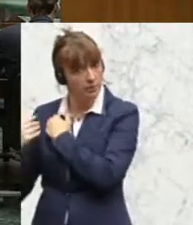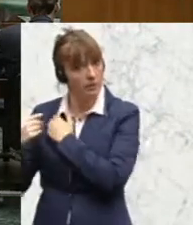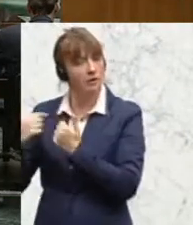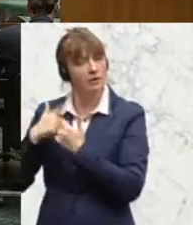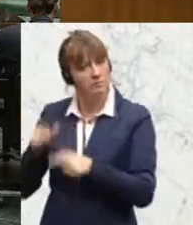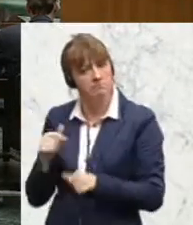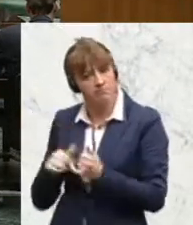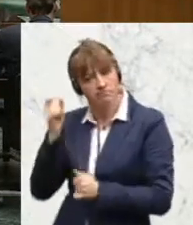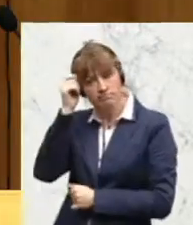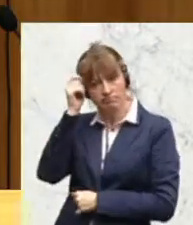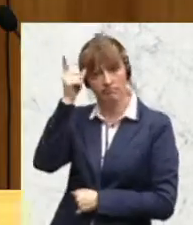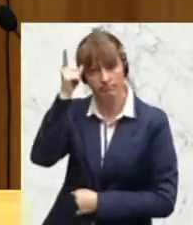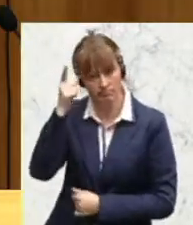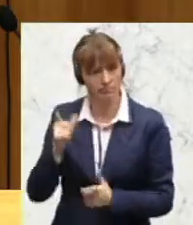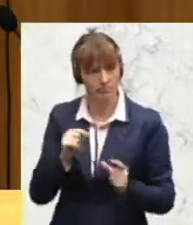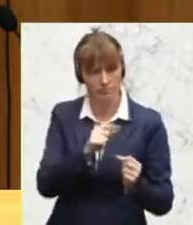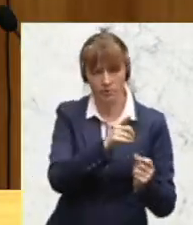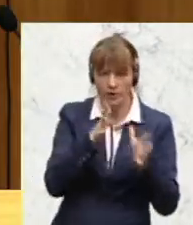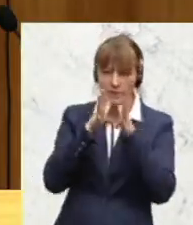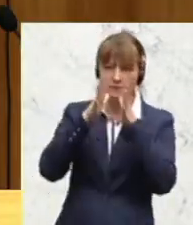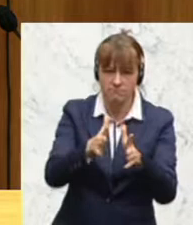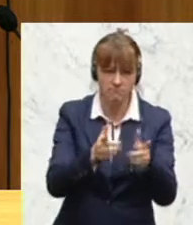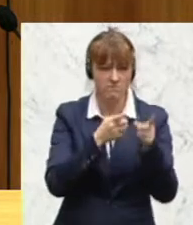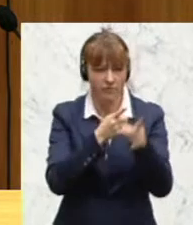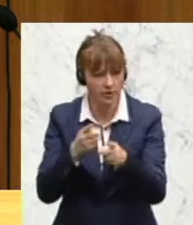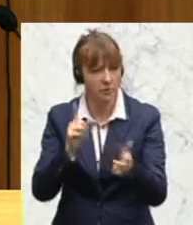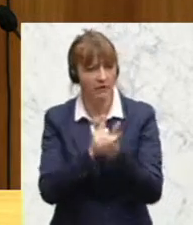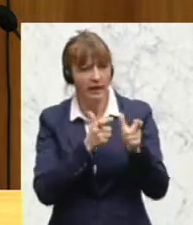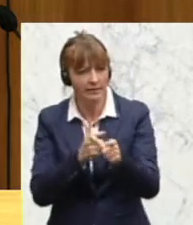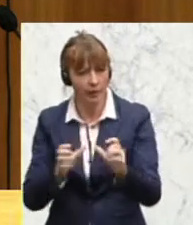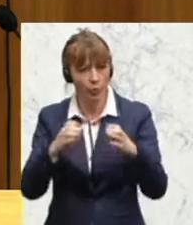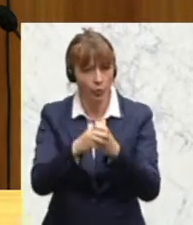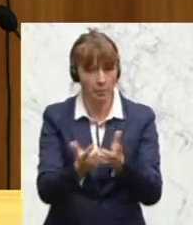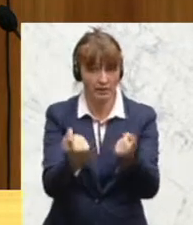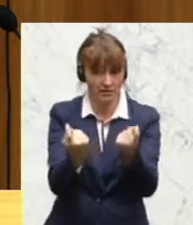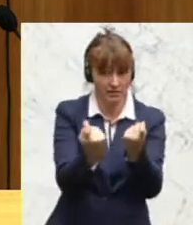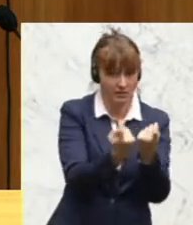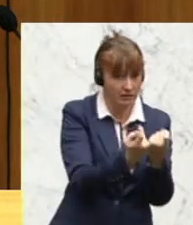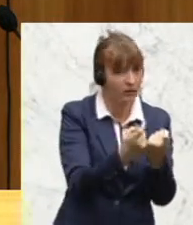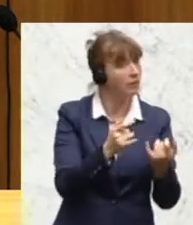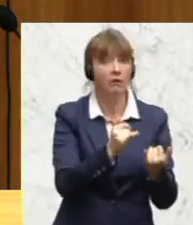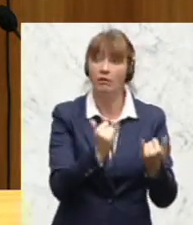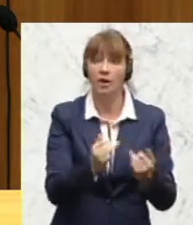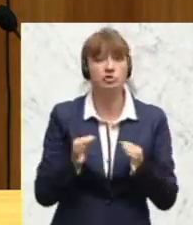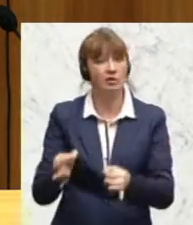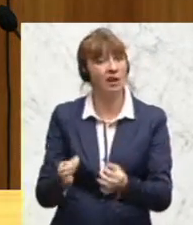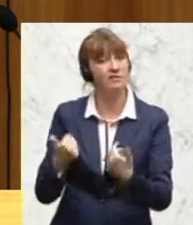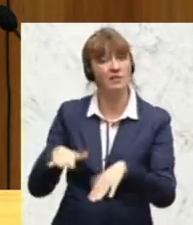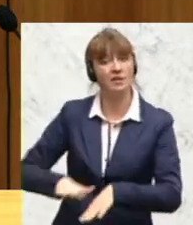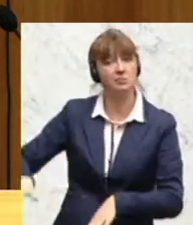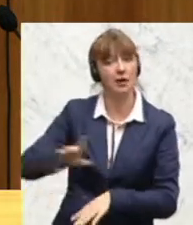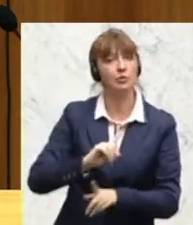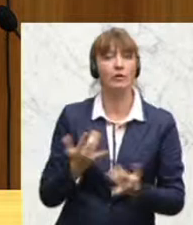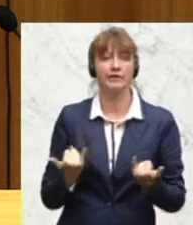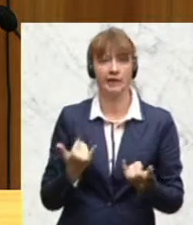wohl klüger werden. Verhetzung und Anwerbung von Terrorgruppen erfolgt heute nicht mehr auf den Straßen, sondern über die sozialen